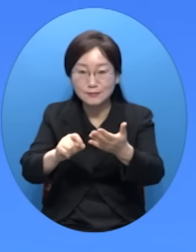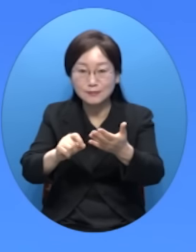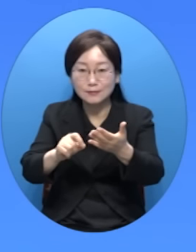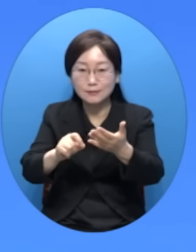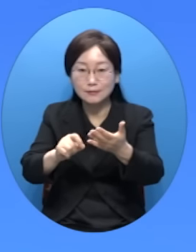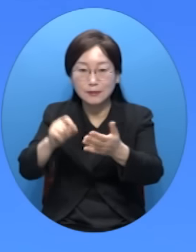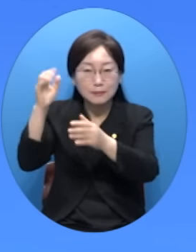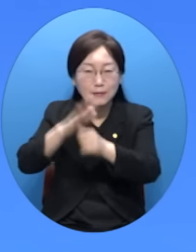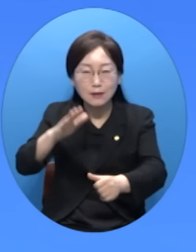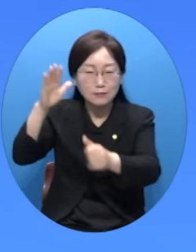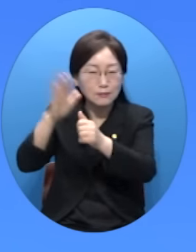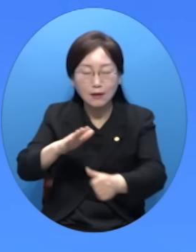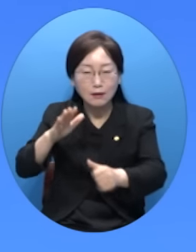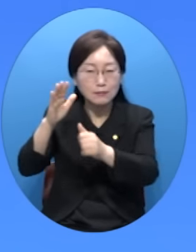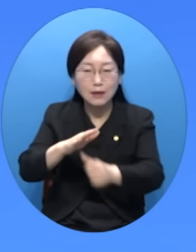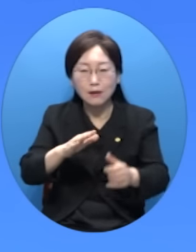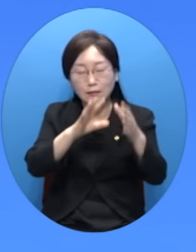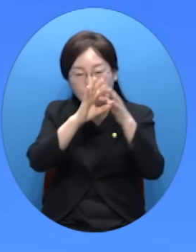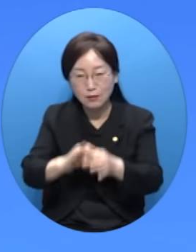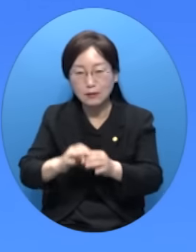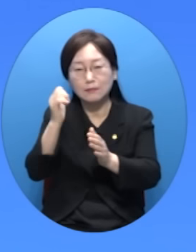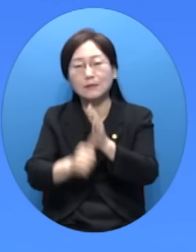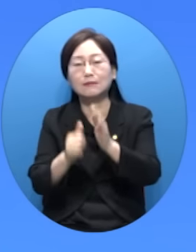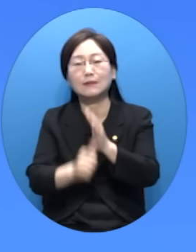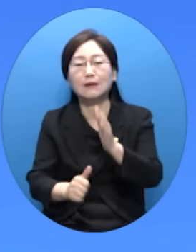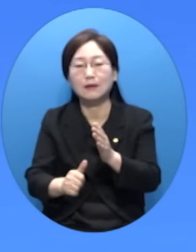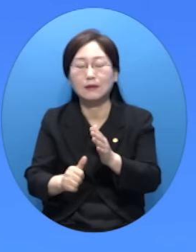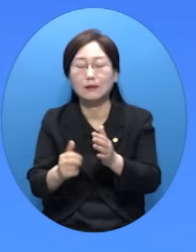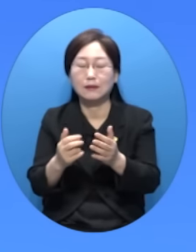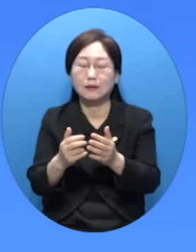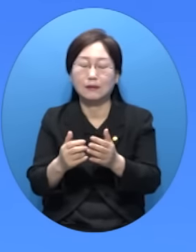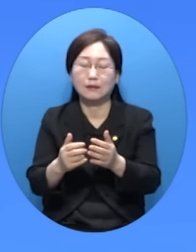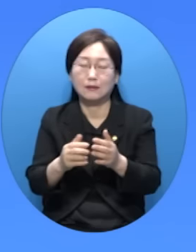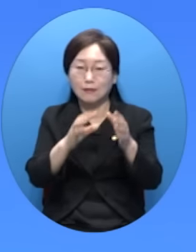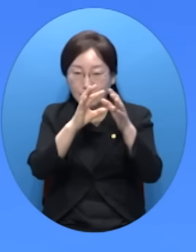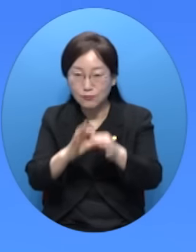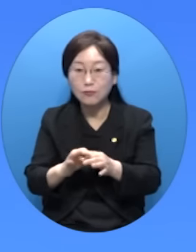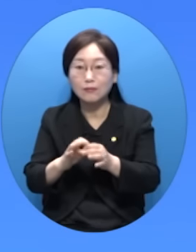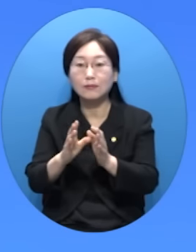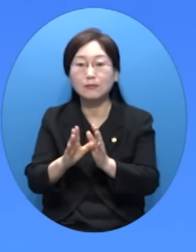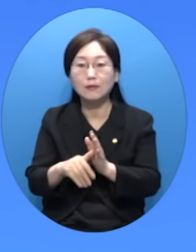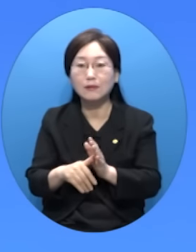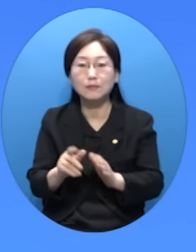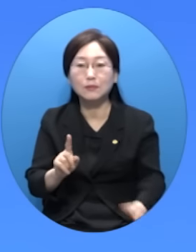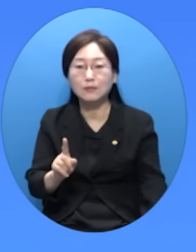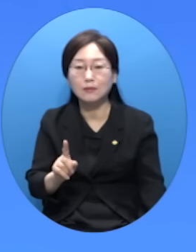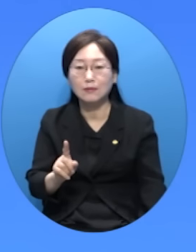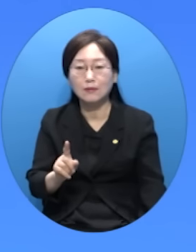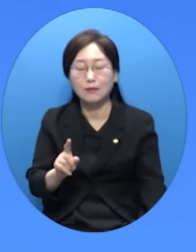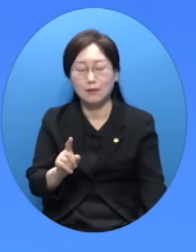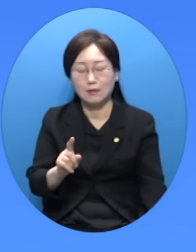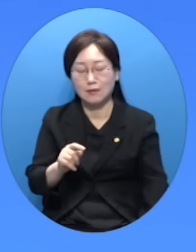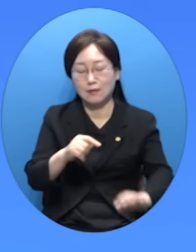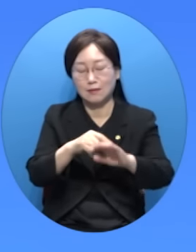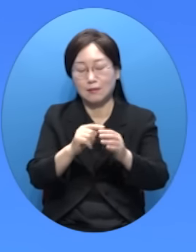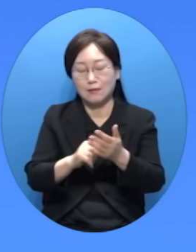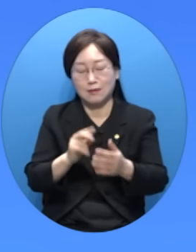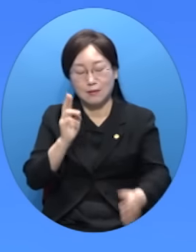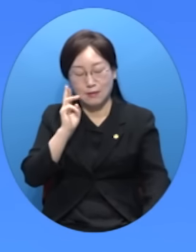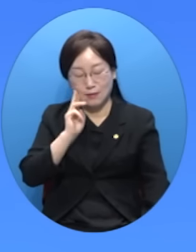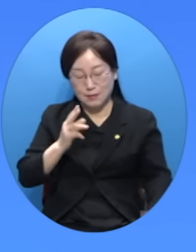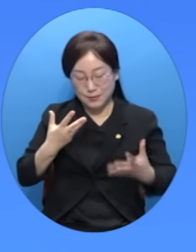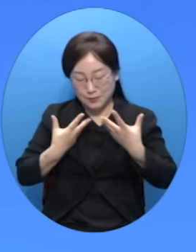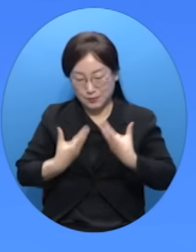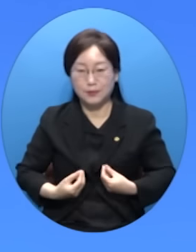또 안 되고 또 안 되고 이런 실패감이 이어진다든지 할 때 극한